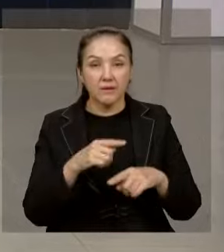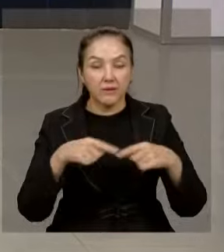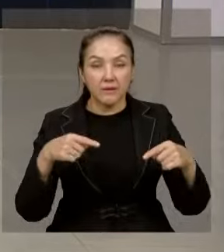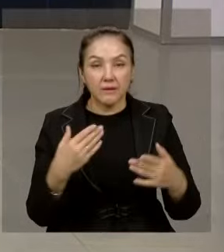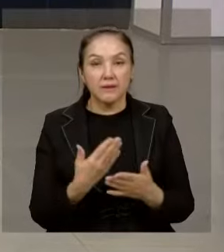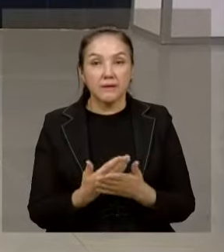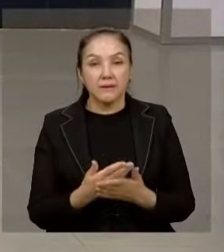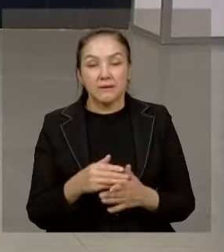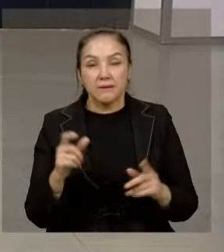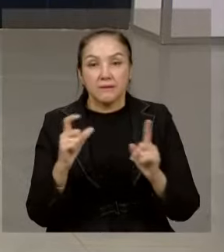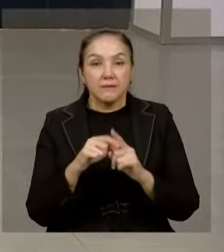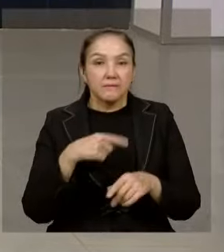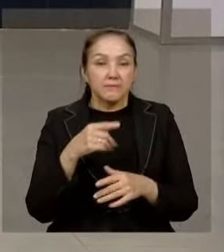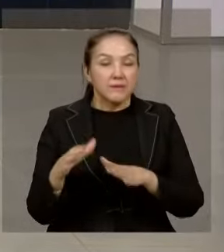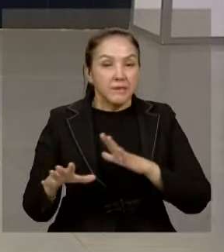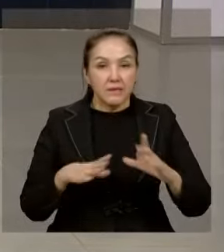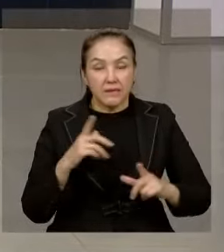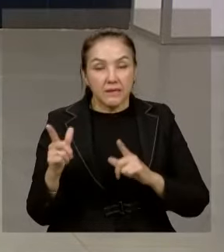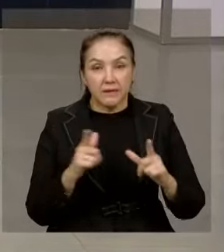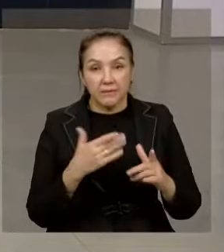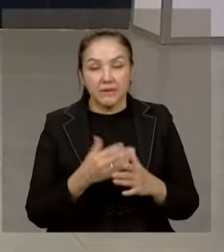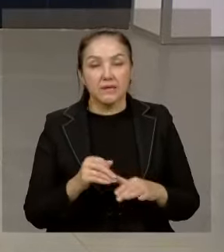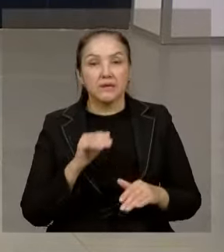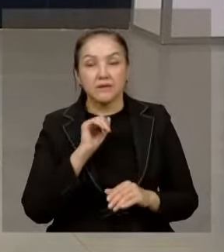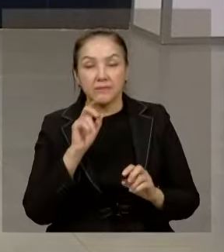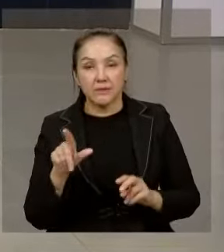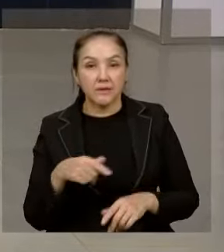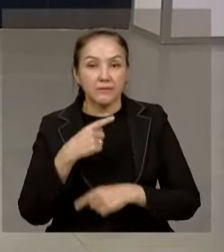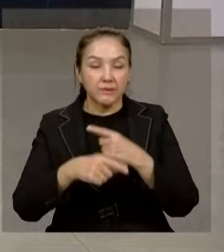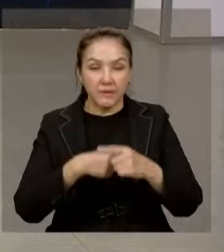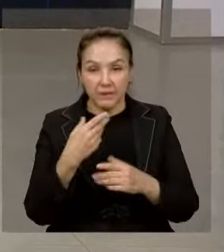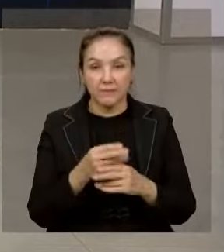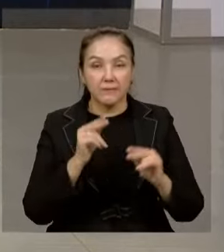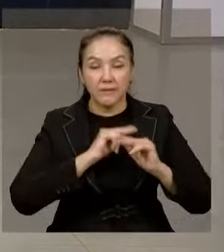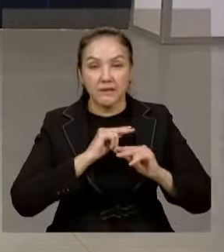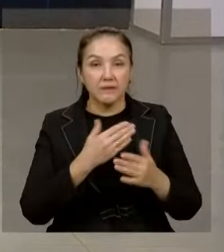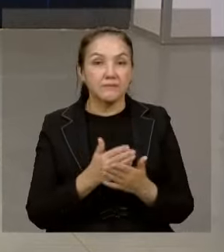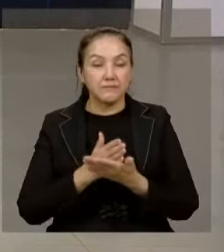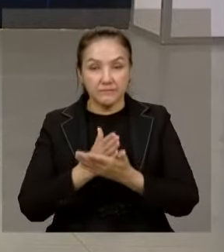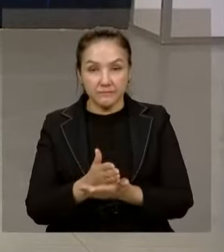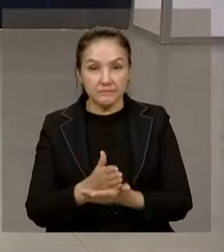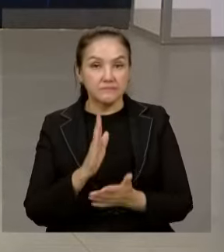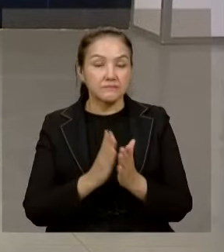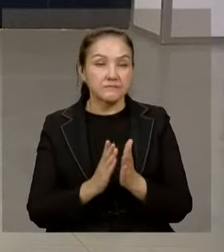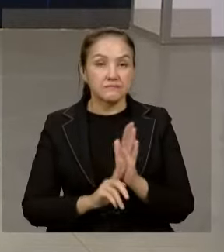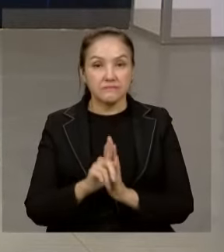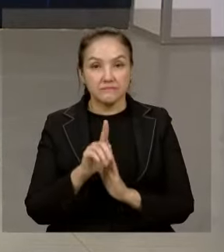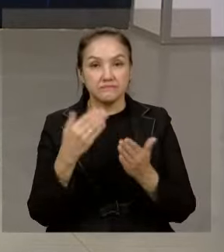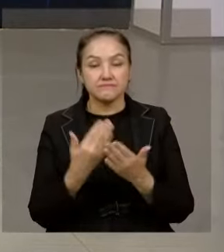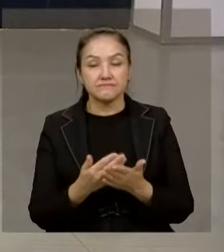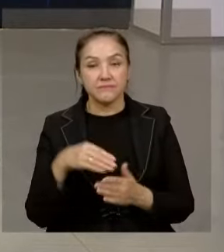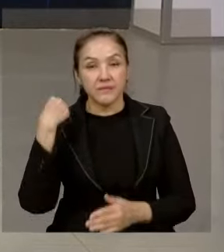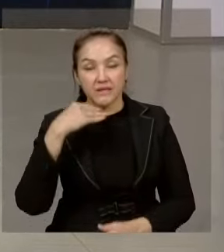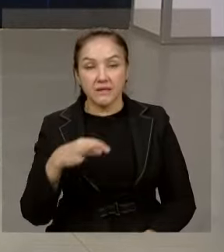других речь Также идёт о подготовке специалистов по профессиям будущего работа в данном направлении уже начата представители